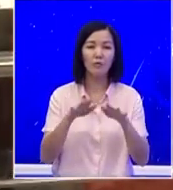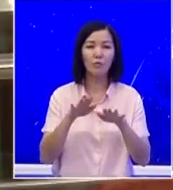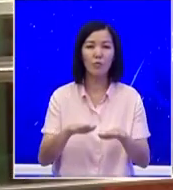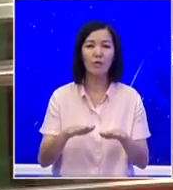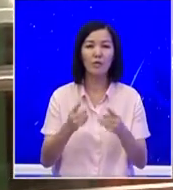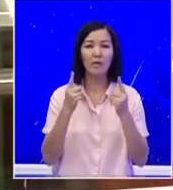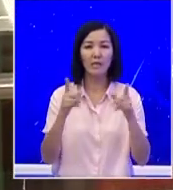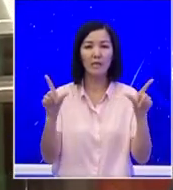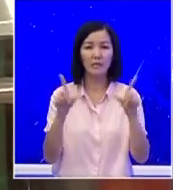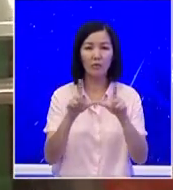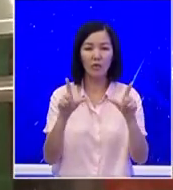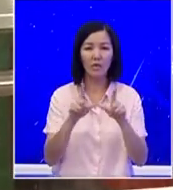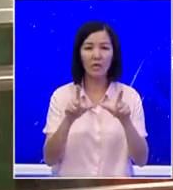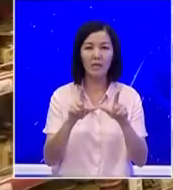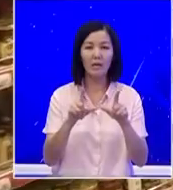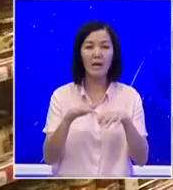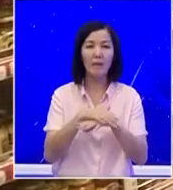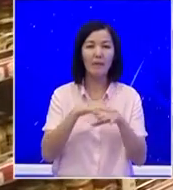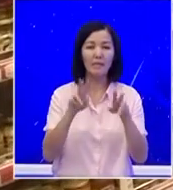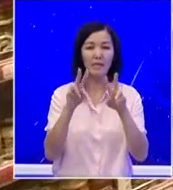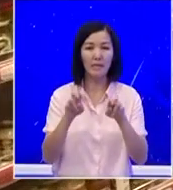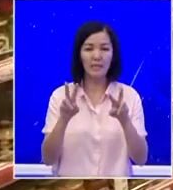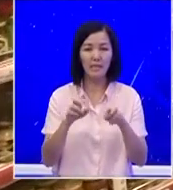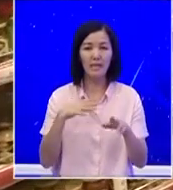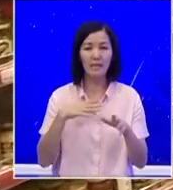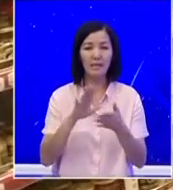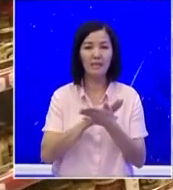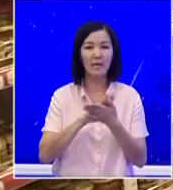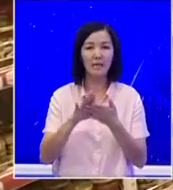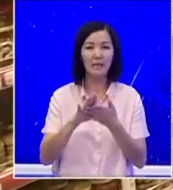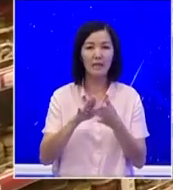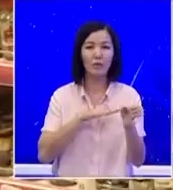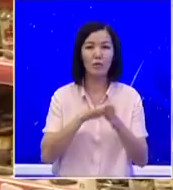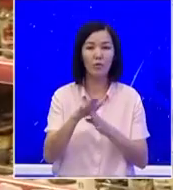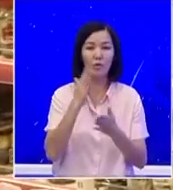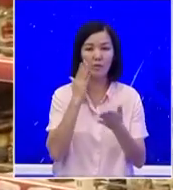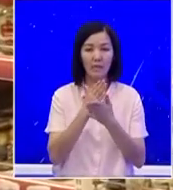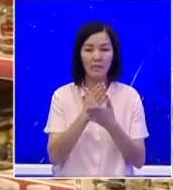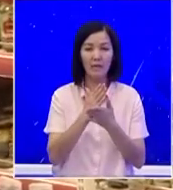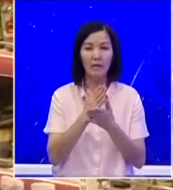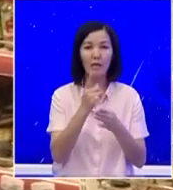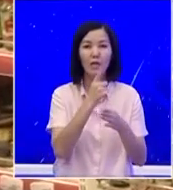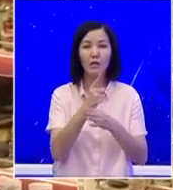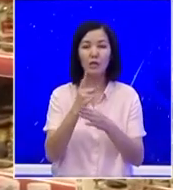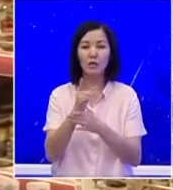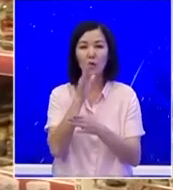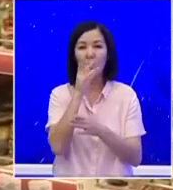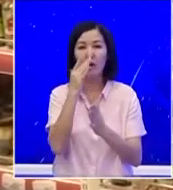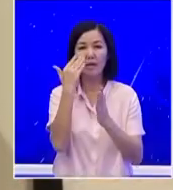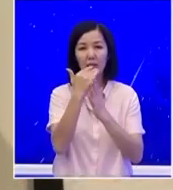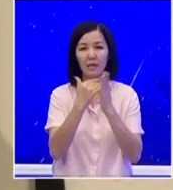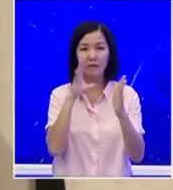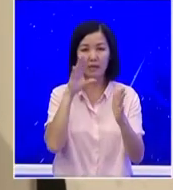ірі дүкендер мен бөлшек сауда базарлары тексерілді. Мұнда санитарлық талаптар толық сақталыпты. Шектеулі уақыт режимі де